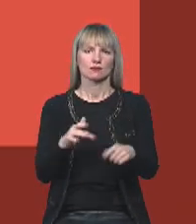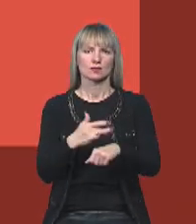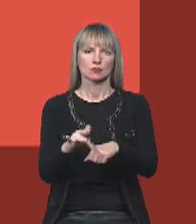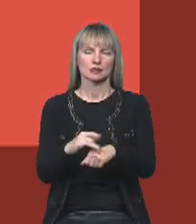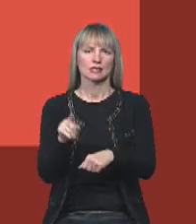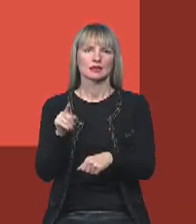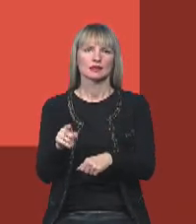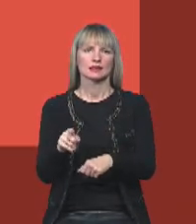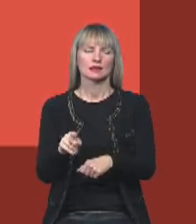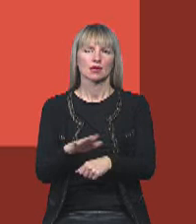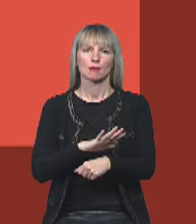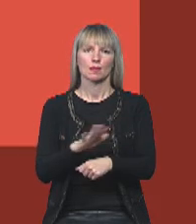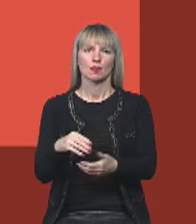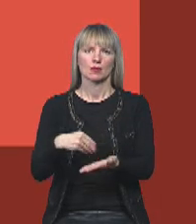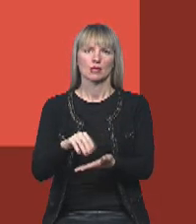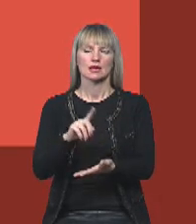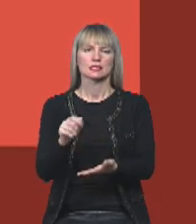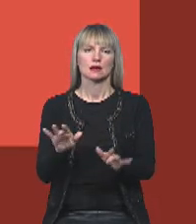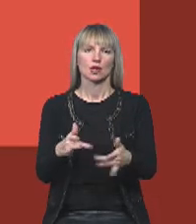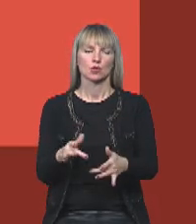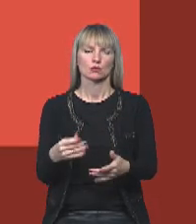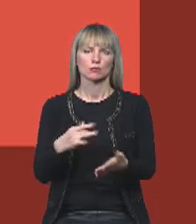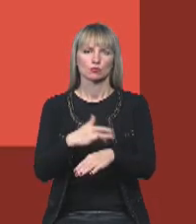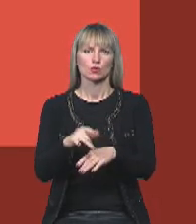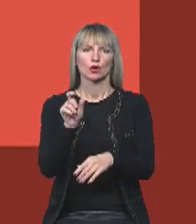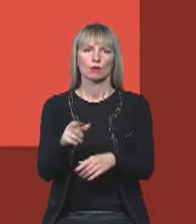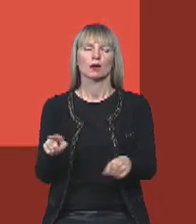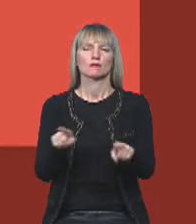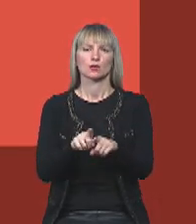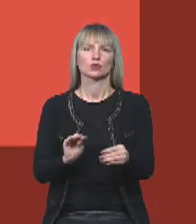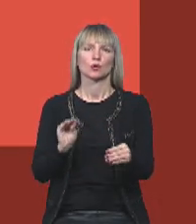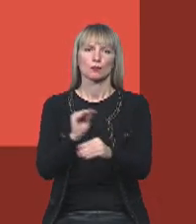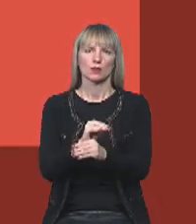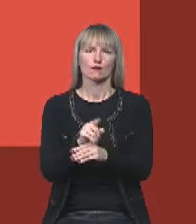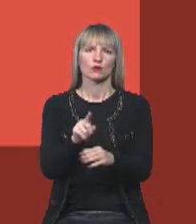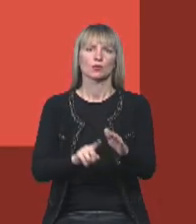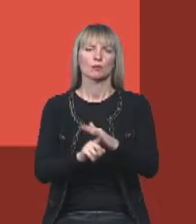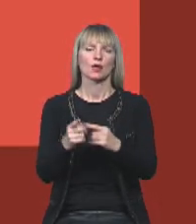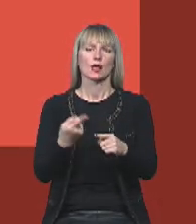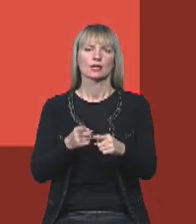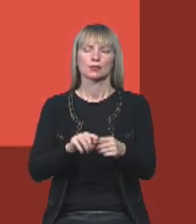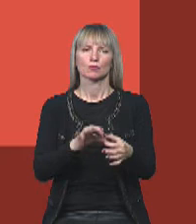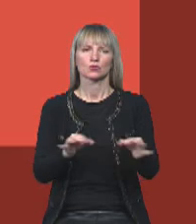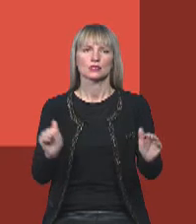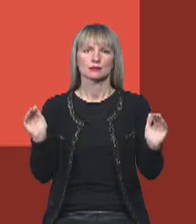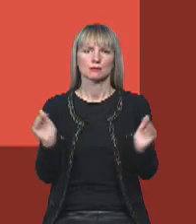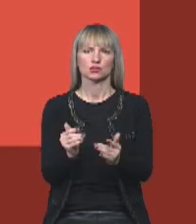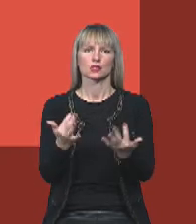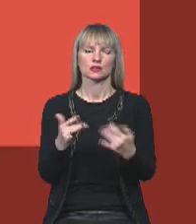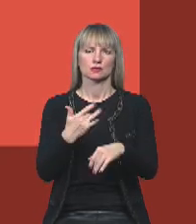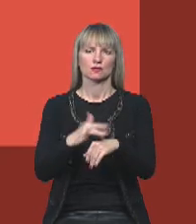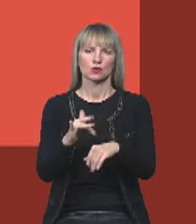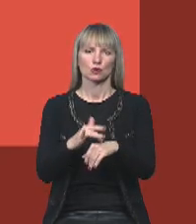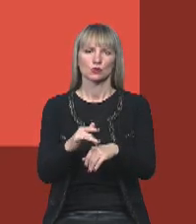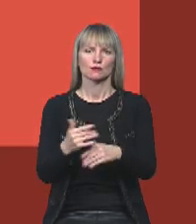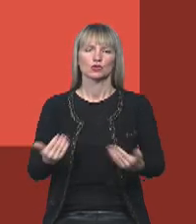Там не окуповується за рахунок розділення сміття, громада все одно доплачує. Але вони почали цей процес, зменшуючи кількість відходів.